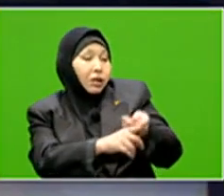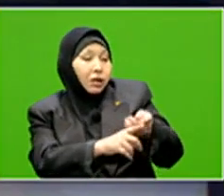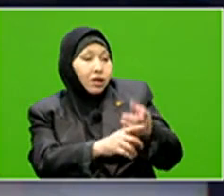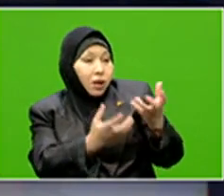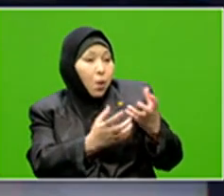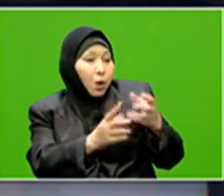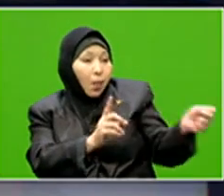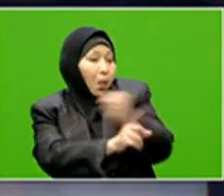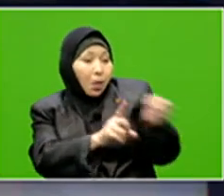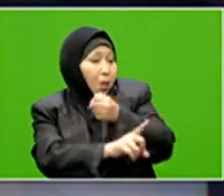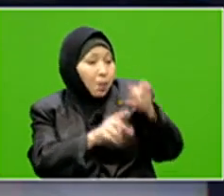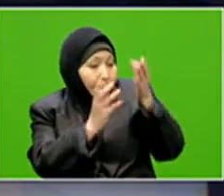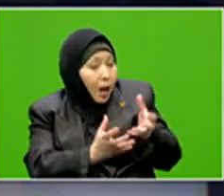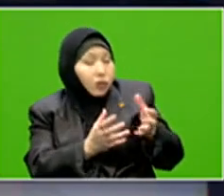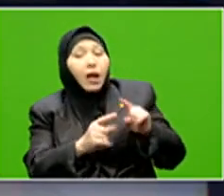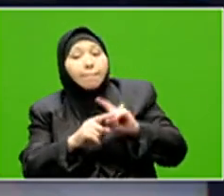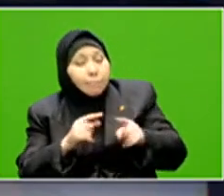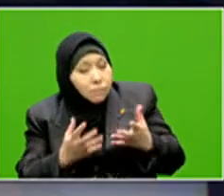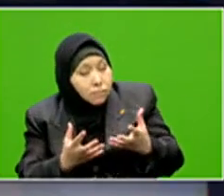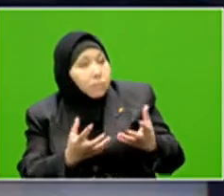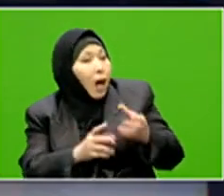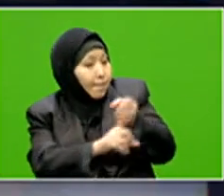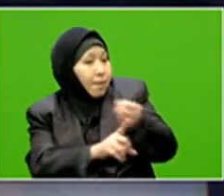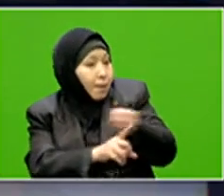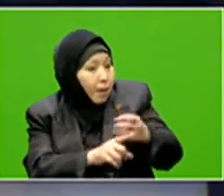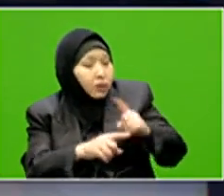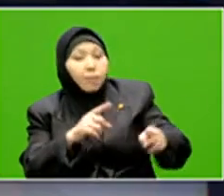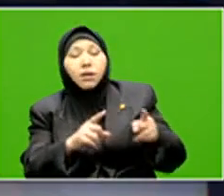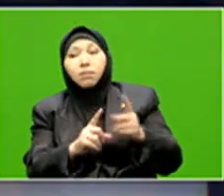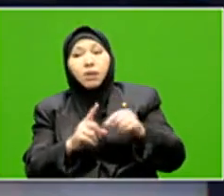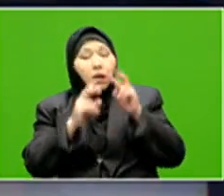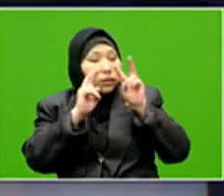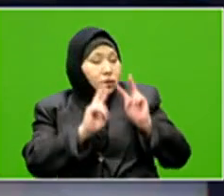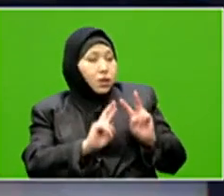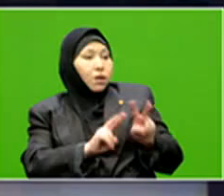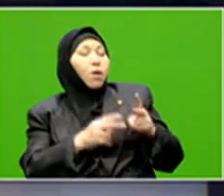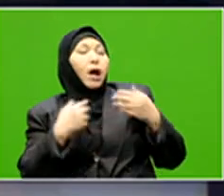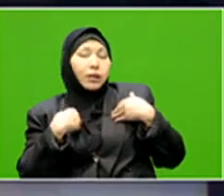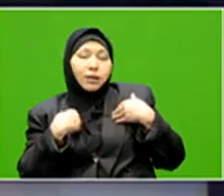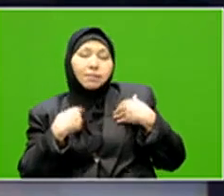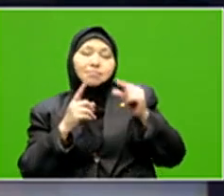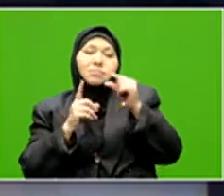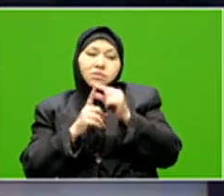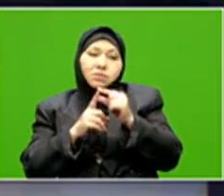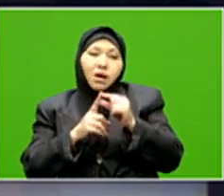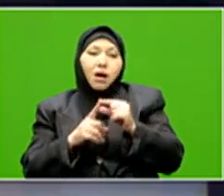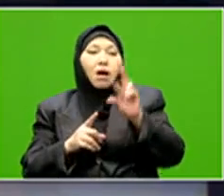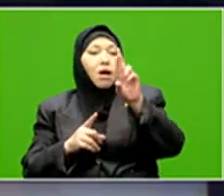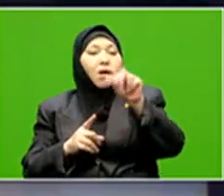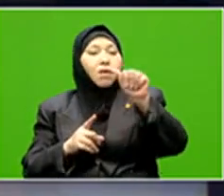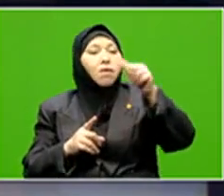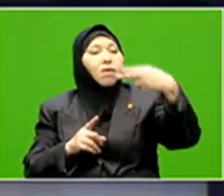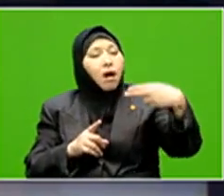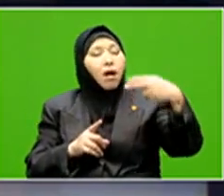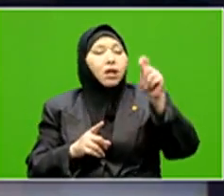ni, nak belasah, tetapi mereka kata pasal ada istilahnya rahtuk, ya, pada